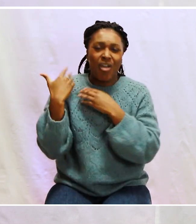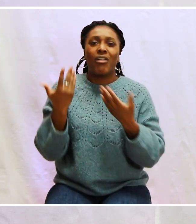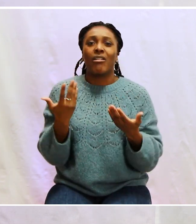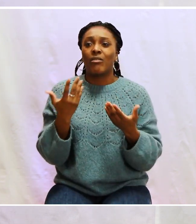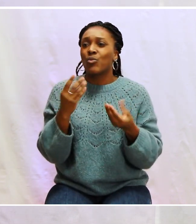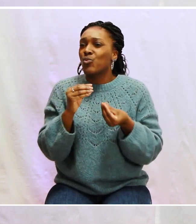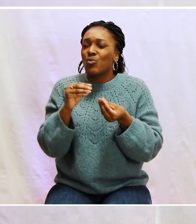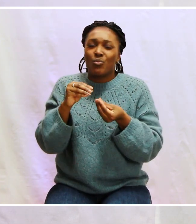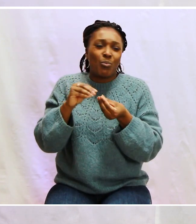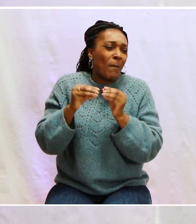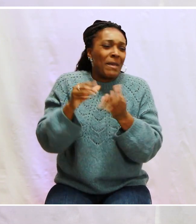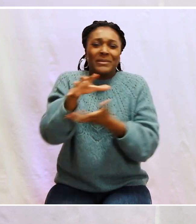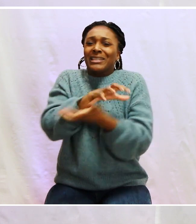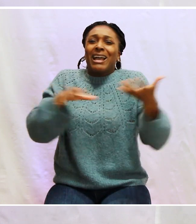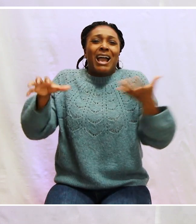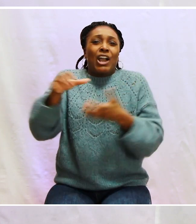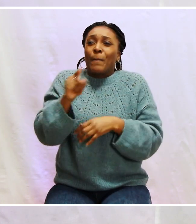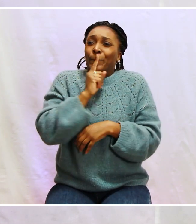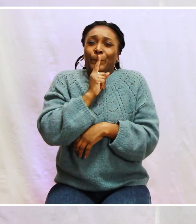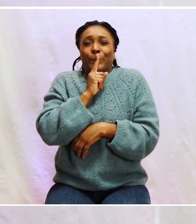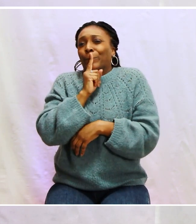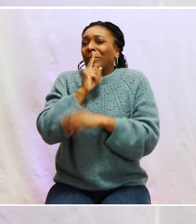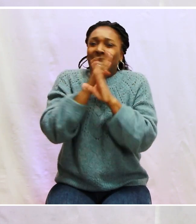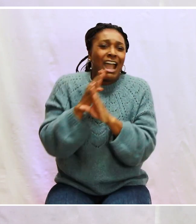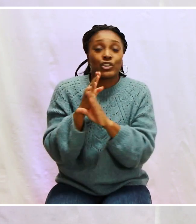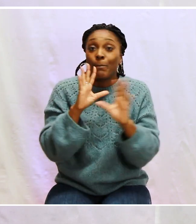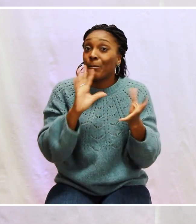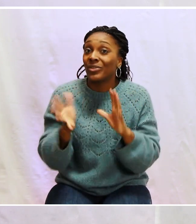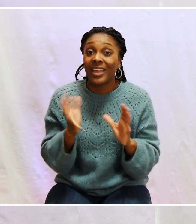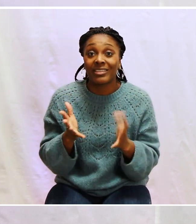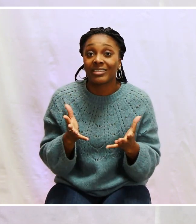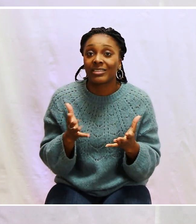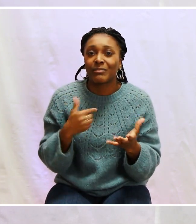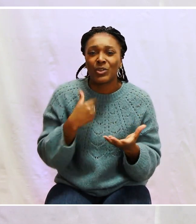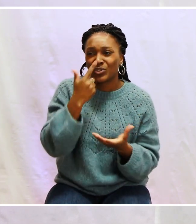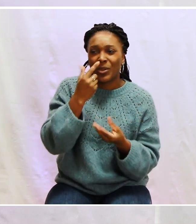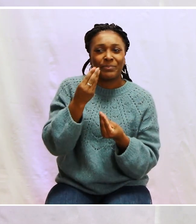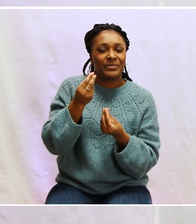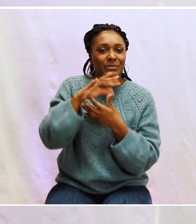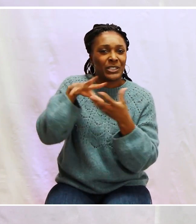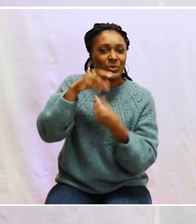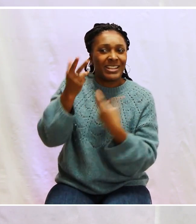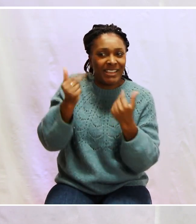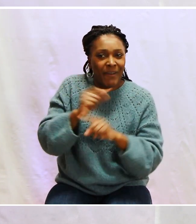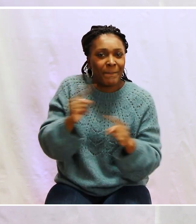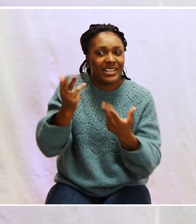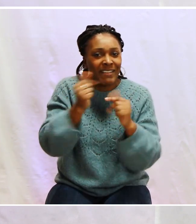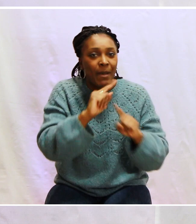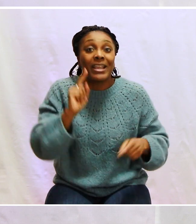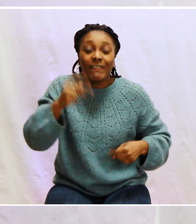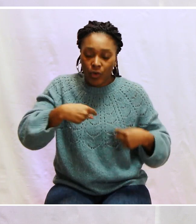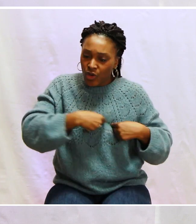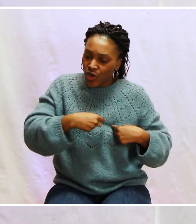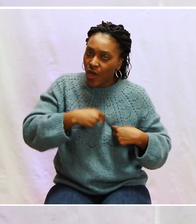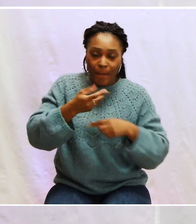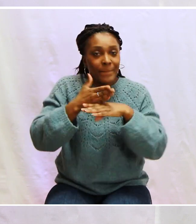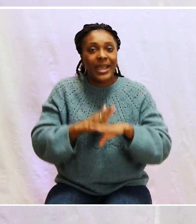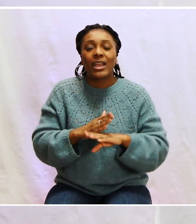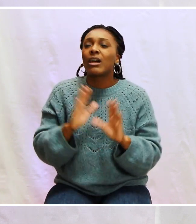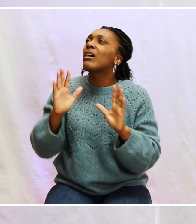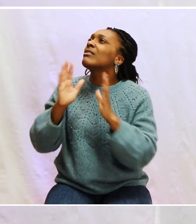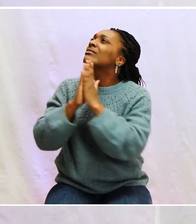vivre quelque chose de catastrophique, ils n'en parlent même pas autour d'eux, mais on peut sentir les choses spirituellement parfois, alors qu'on ait ce cœur-là, de